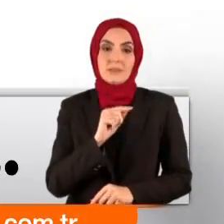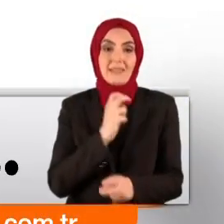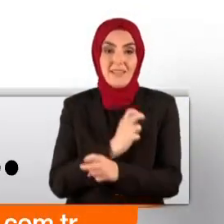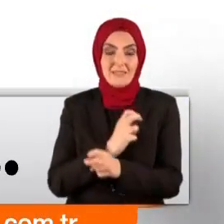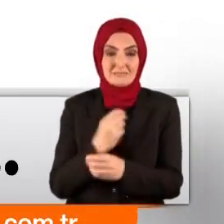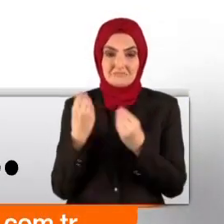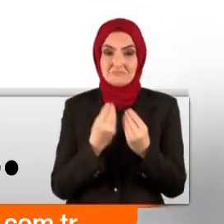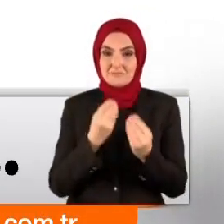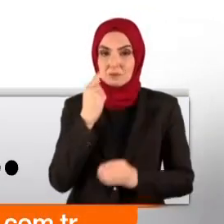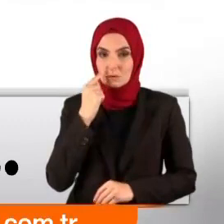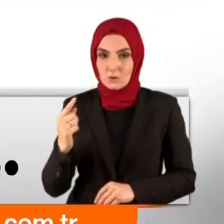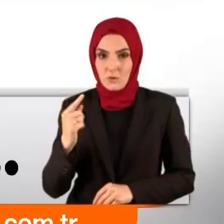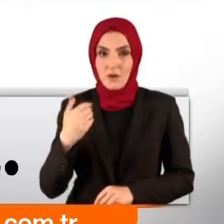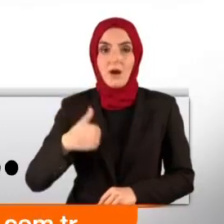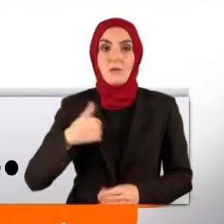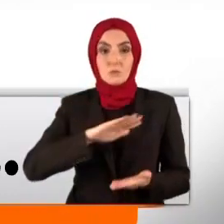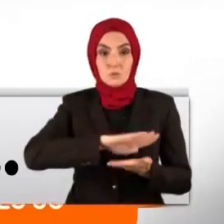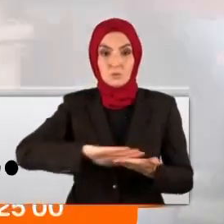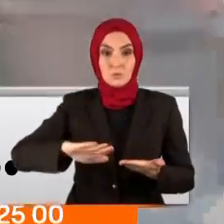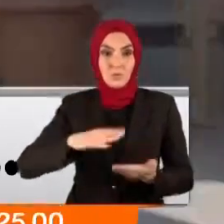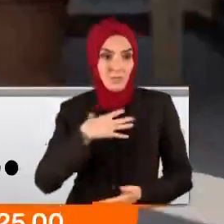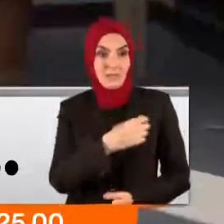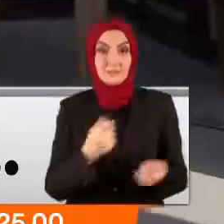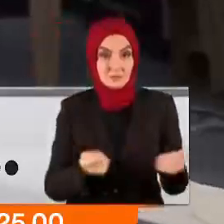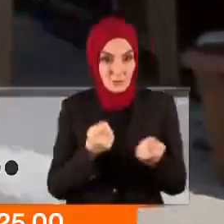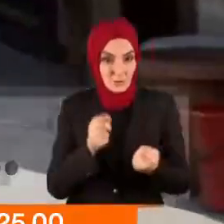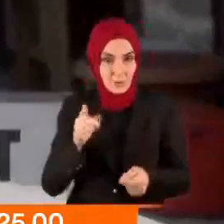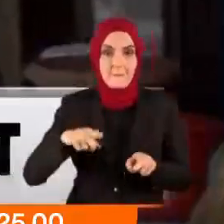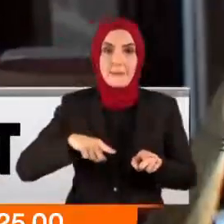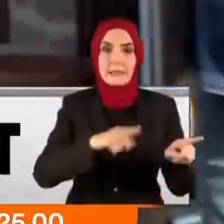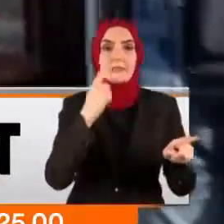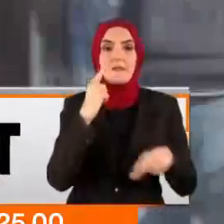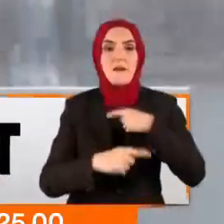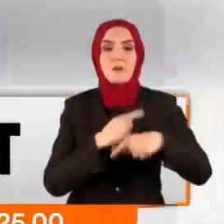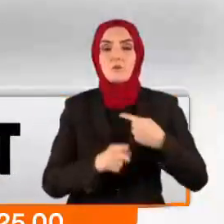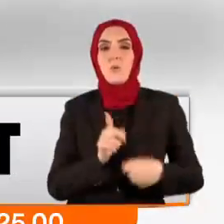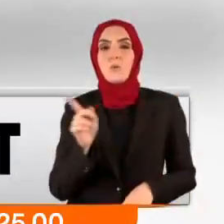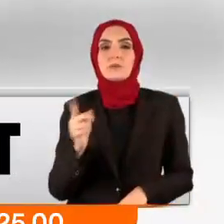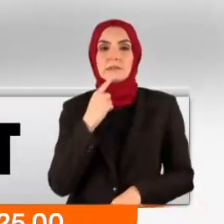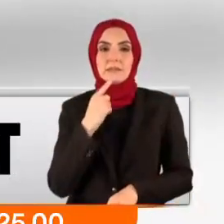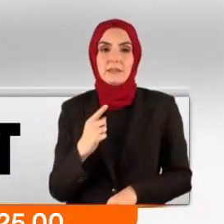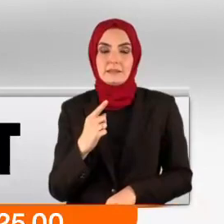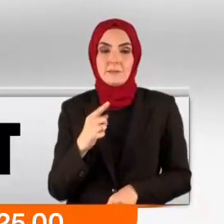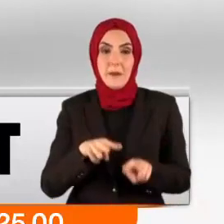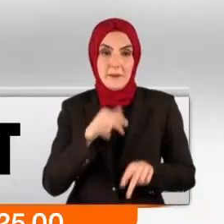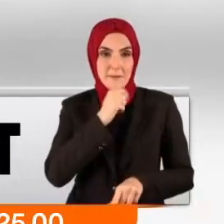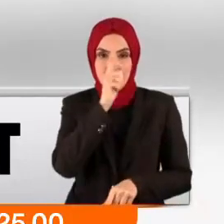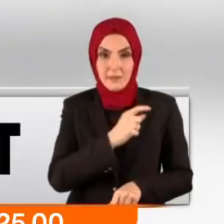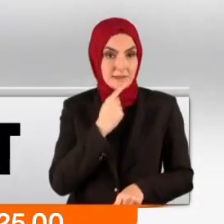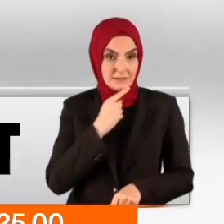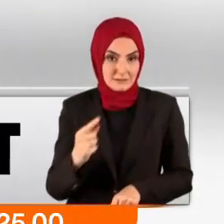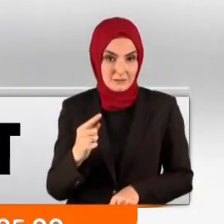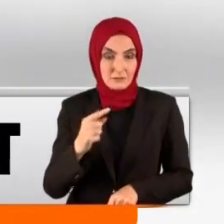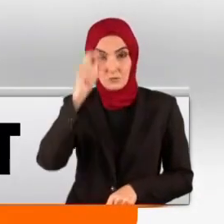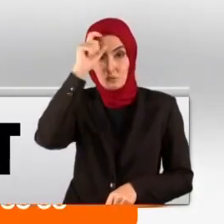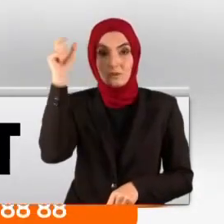etmeye çalışmak ancak bir paralel devlet arayışıdır dedi. Mahir Ünal, Türkiye Cumhuriyeti Devleti'nin şerefli bürokratlarından elini